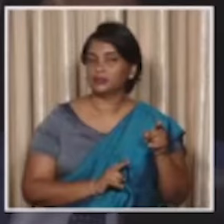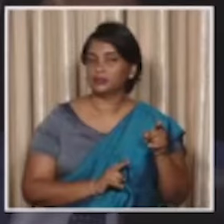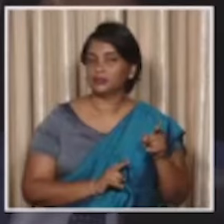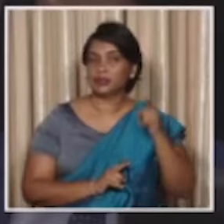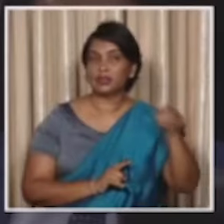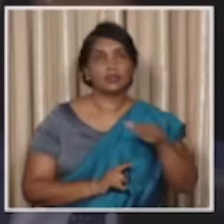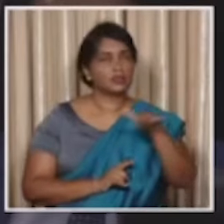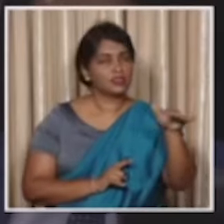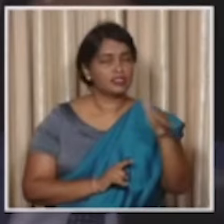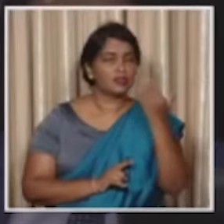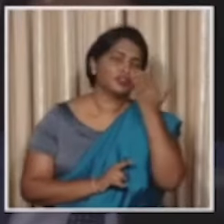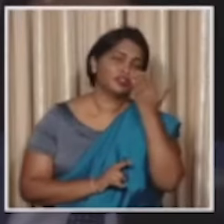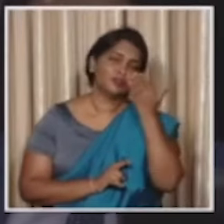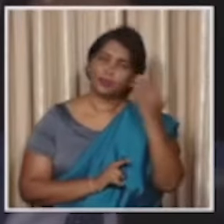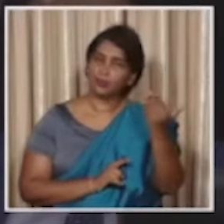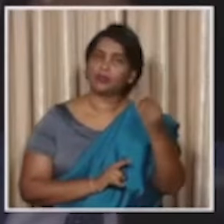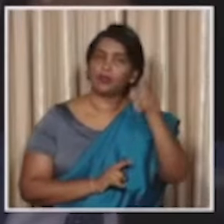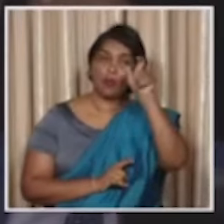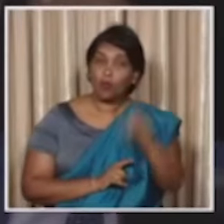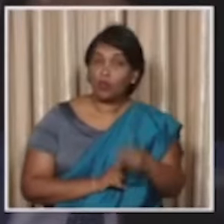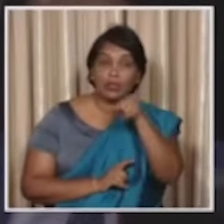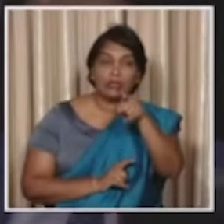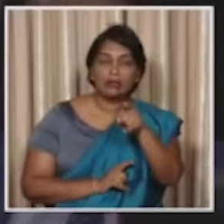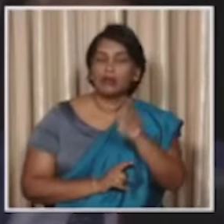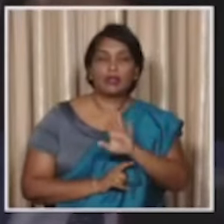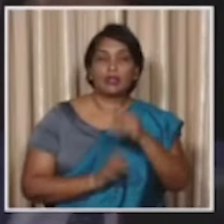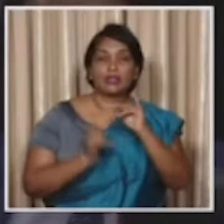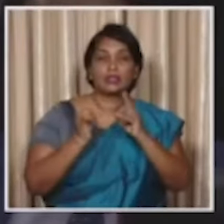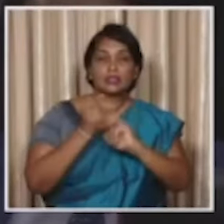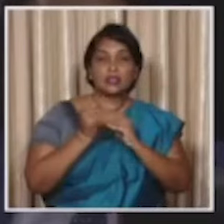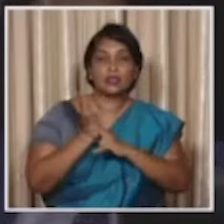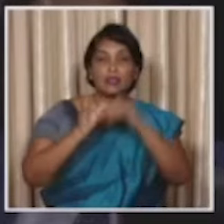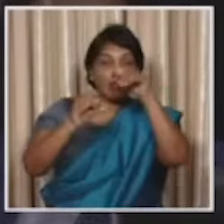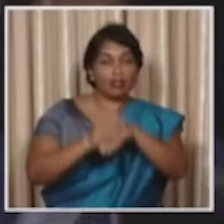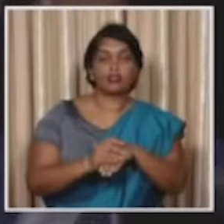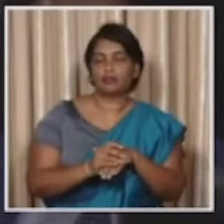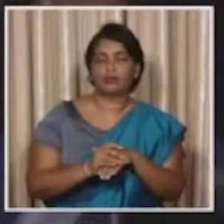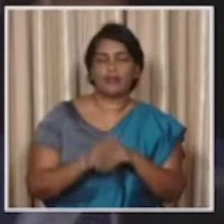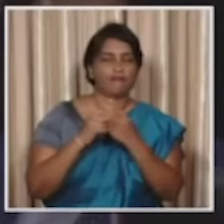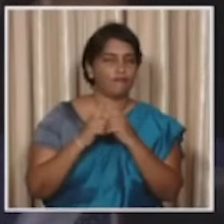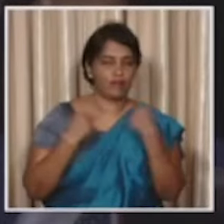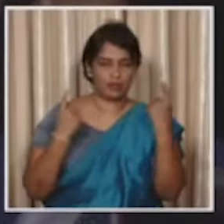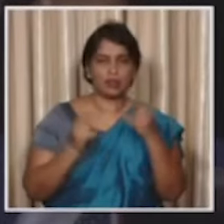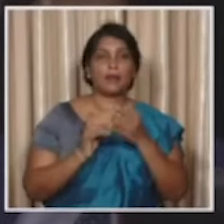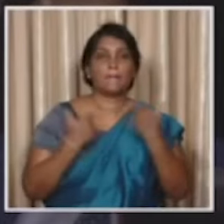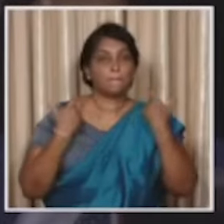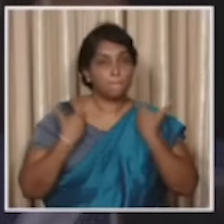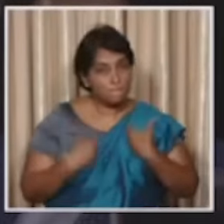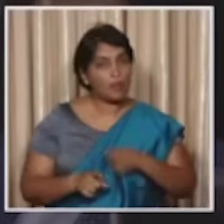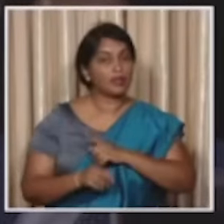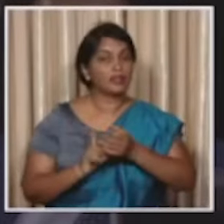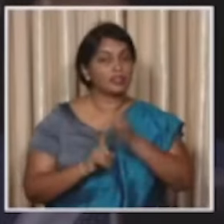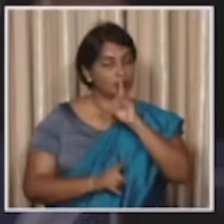ඒ සමාජයට පෙනුන පුද්ගලයා නෙමෙයි සනත් නිශාන්ත ඇමතිතුමා ඇතුලේ තිබුණේ කියලා. මහින්ද රාජපක්ෂ ජනාධිපතිතුමාත් ඒකම තමයි